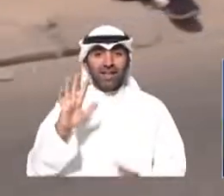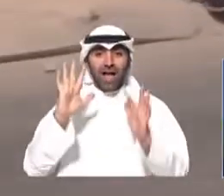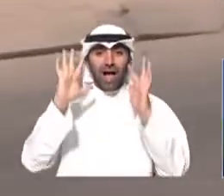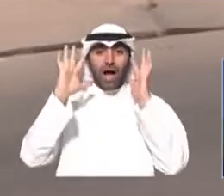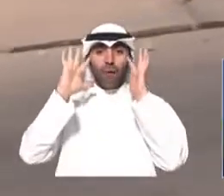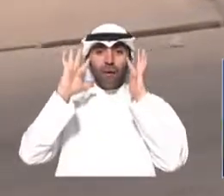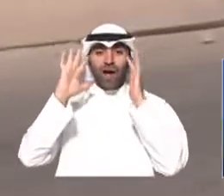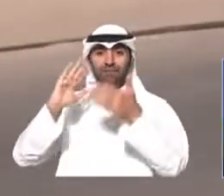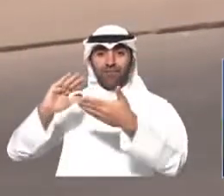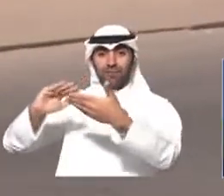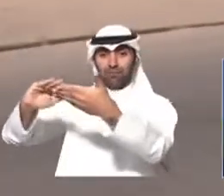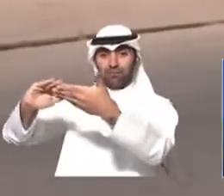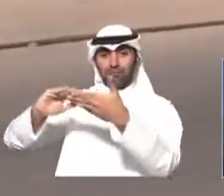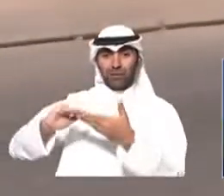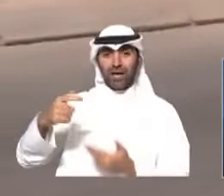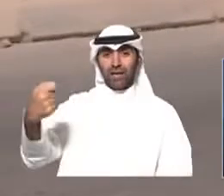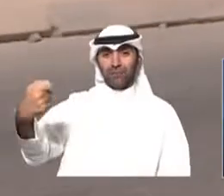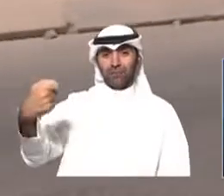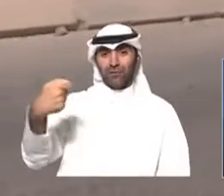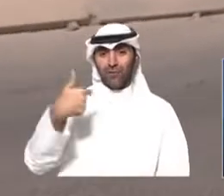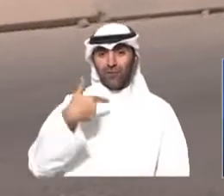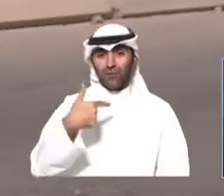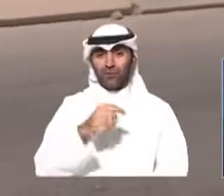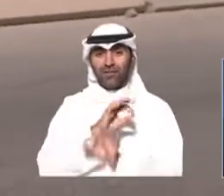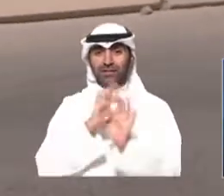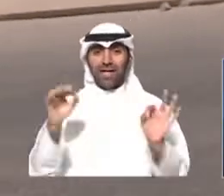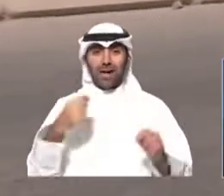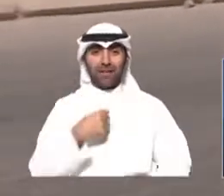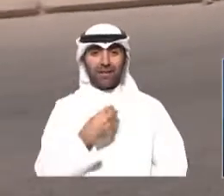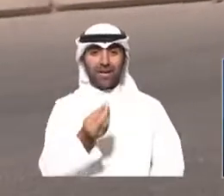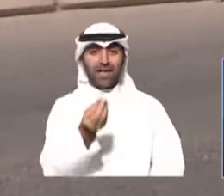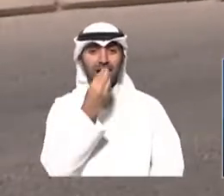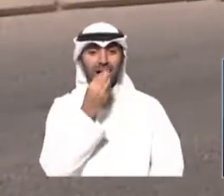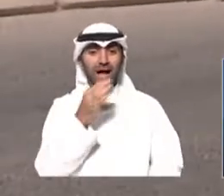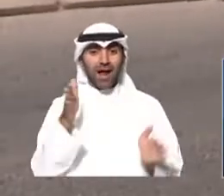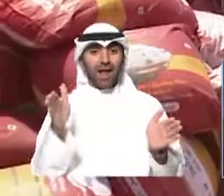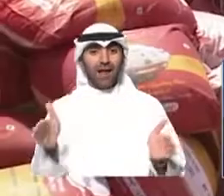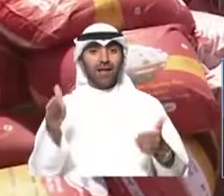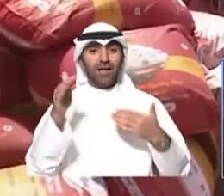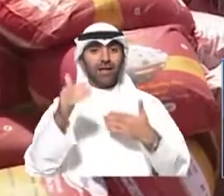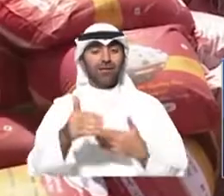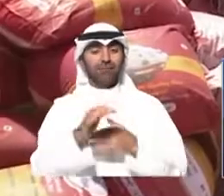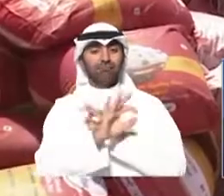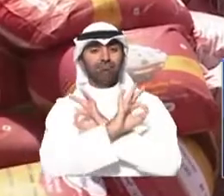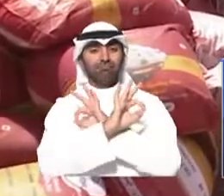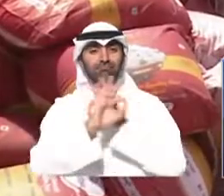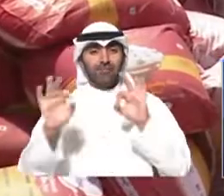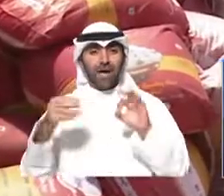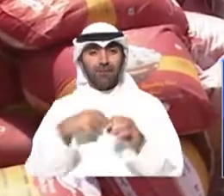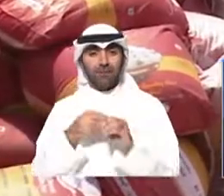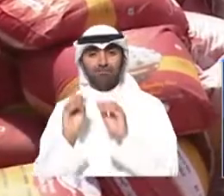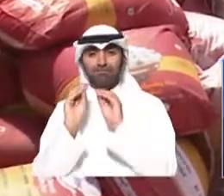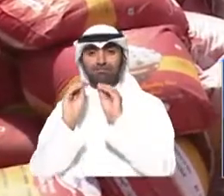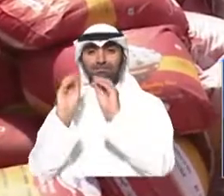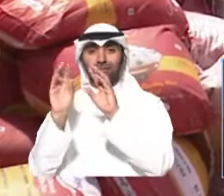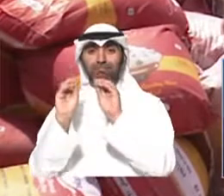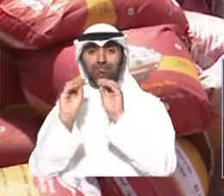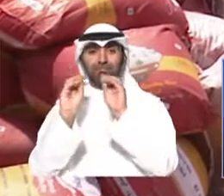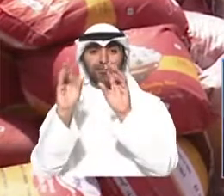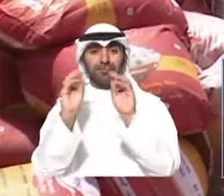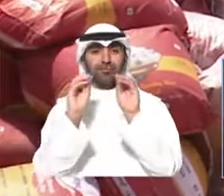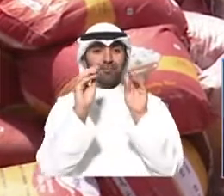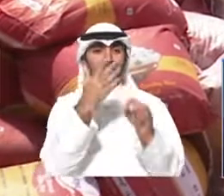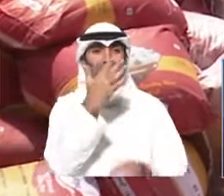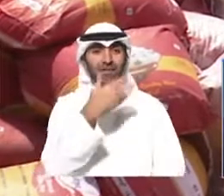حق أسرة من 5 إلى 7 أشخاص، كرتون دجاج، كذلك خيشة عيش وجميع ما تحتاجه الأسرة طوال